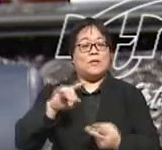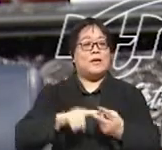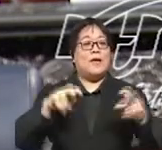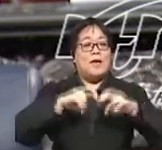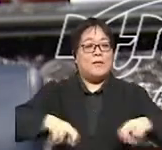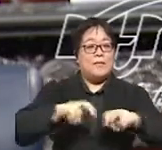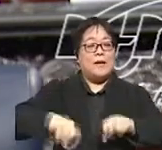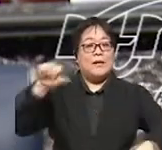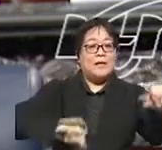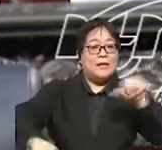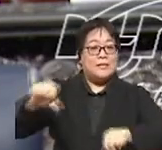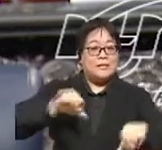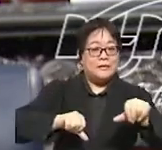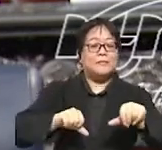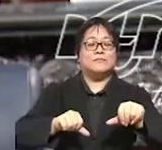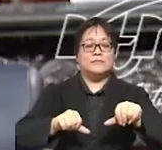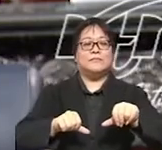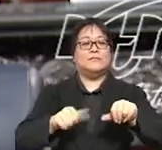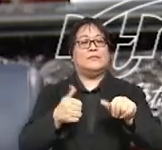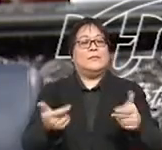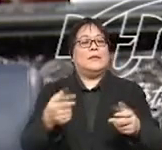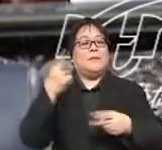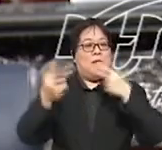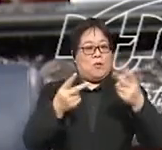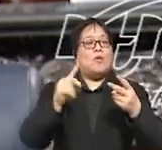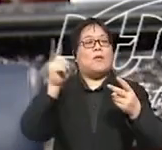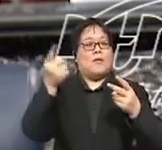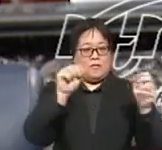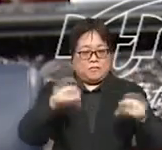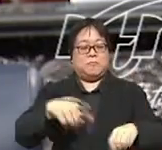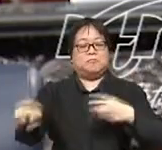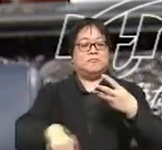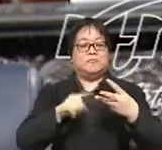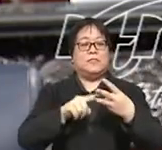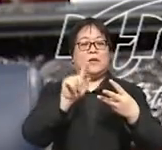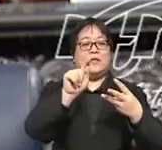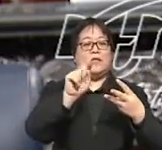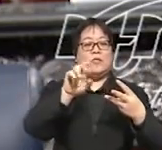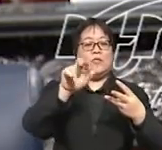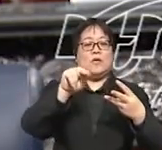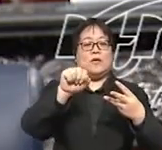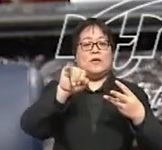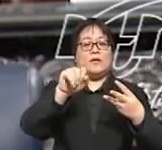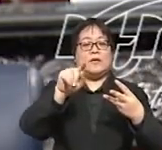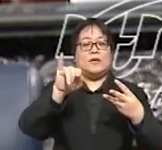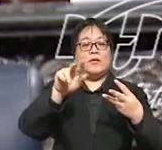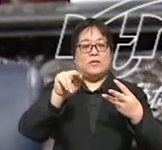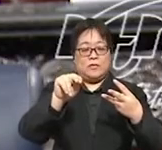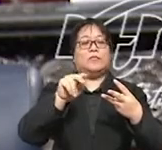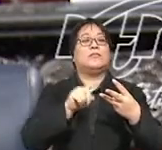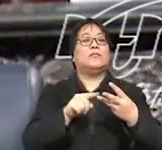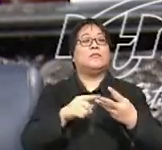the experiments MTV alam sekitar Iko plancungan saja dibenarkan manakala translation azun ini